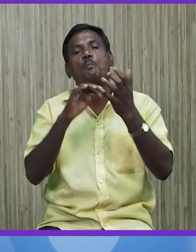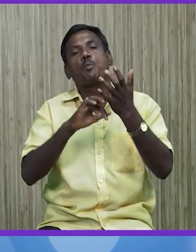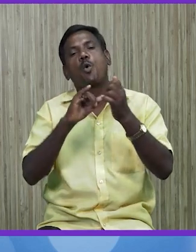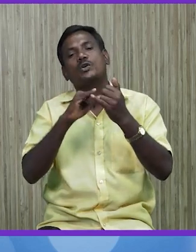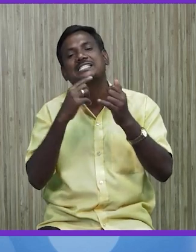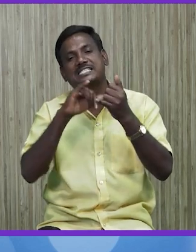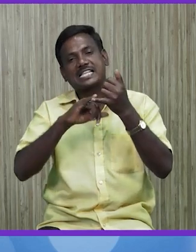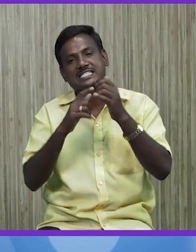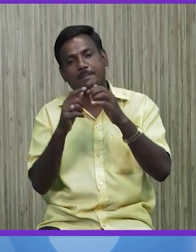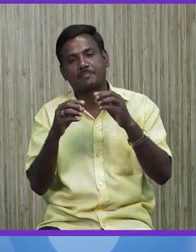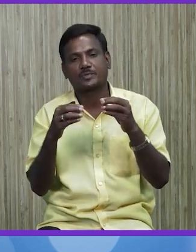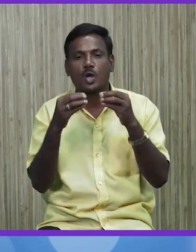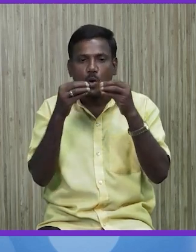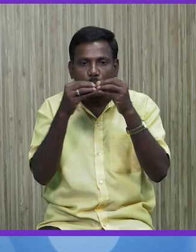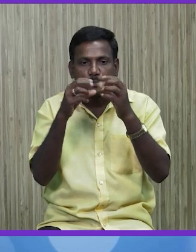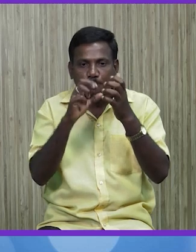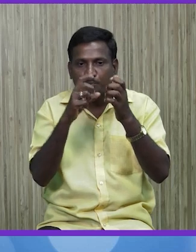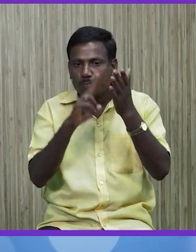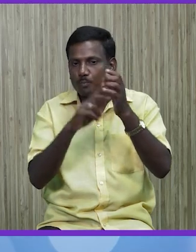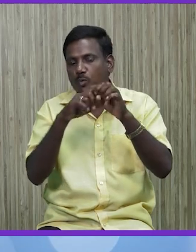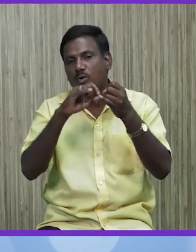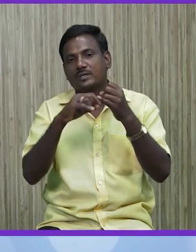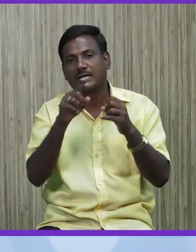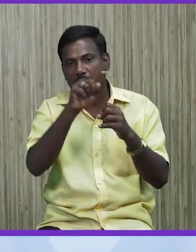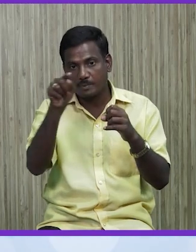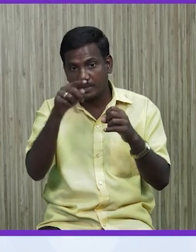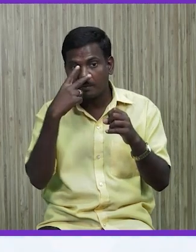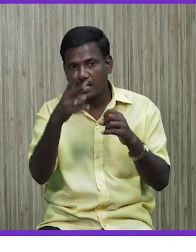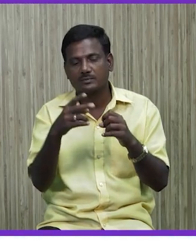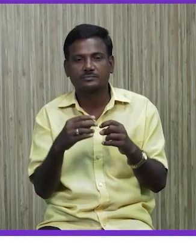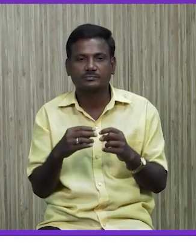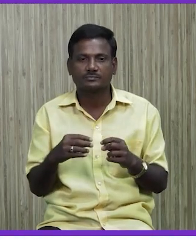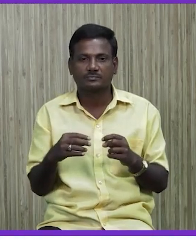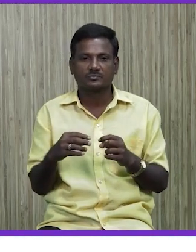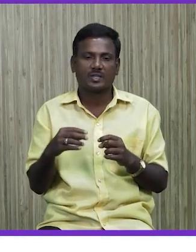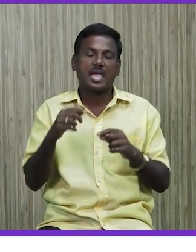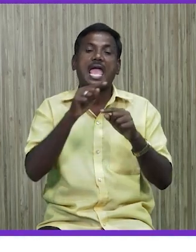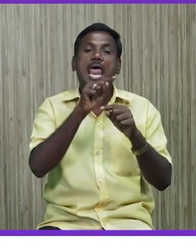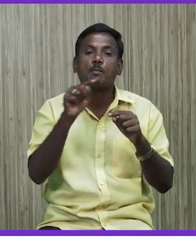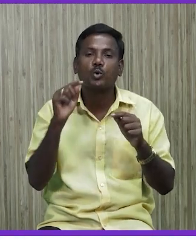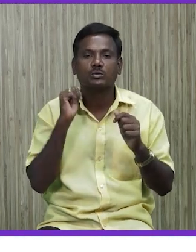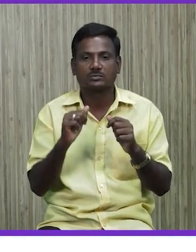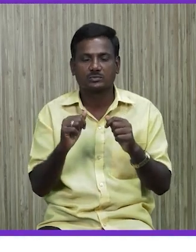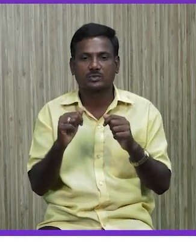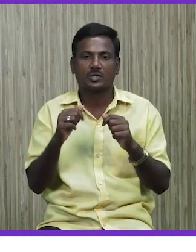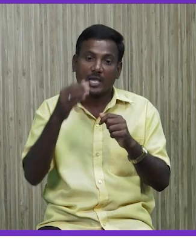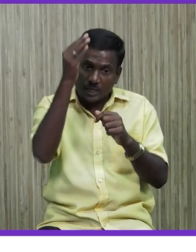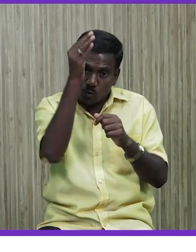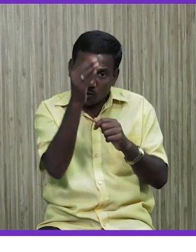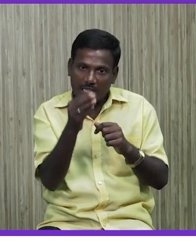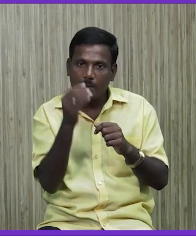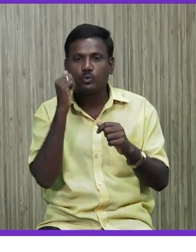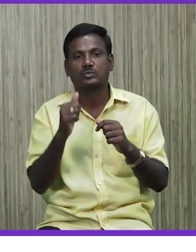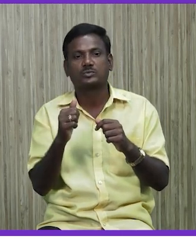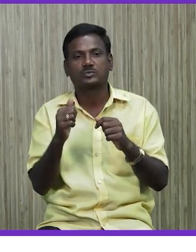எலும்பு மண்டலம் எலும்பு மண்டலங்கள் எலும்புகள் குருத் தெலும்பு backlog